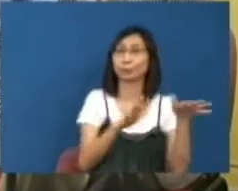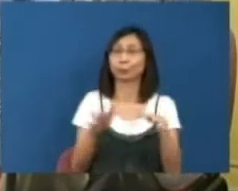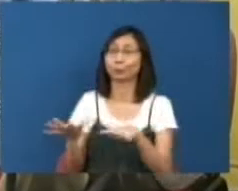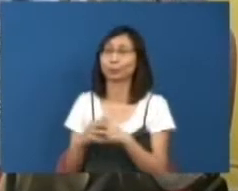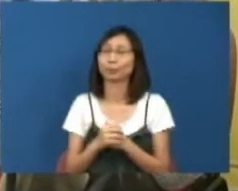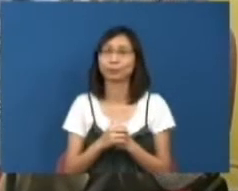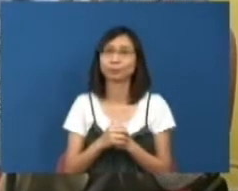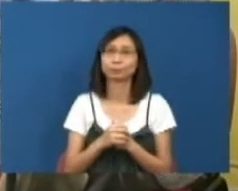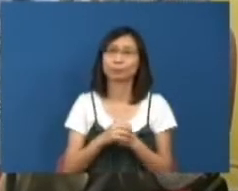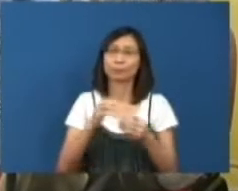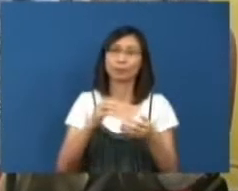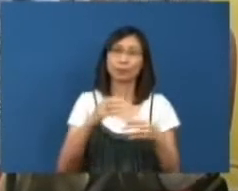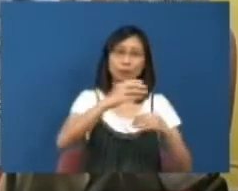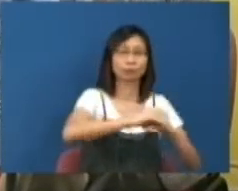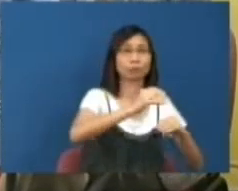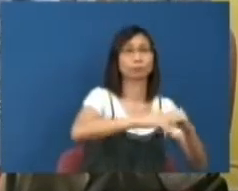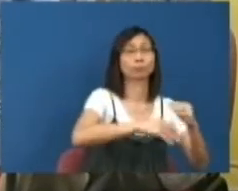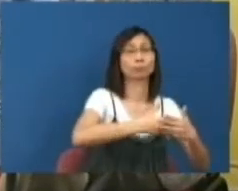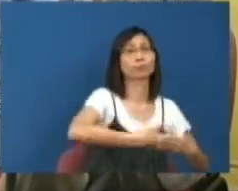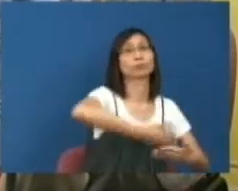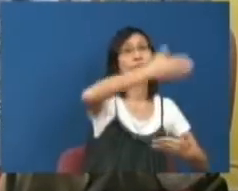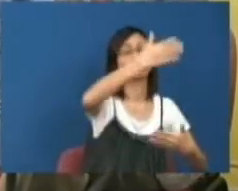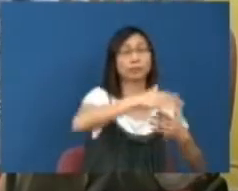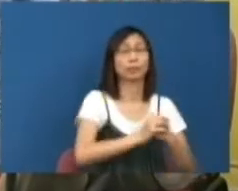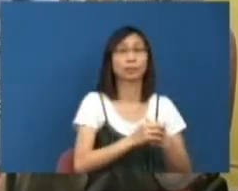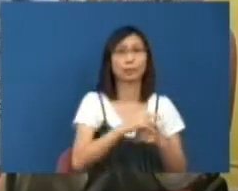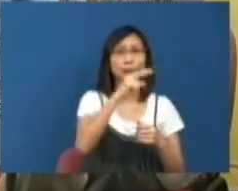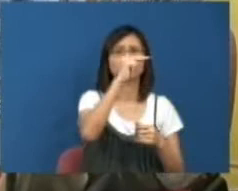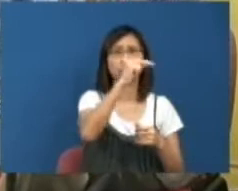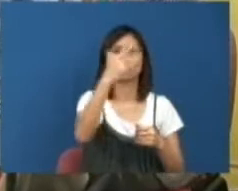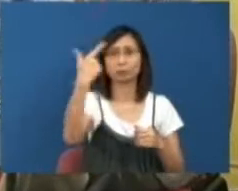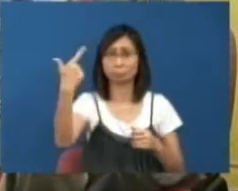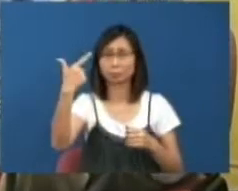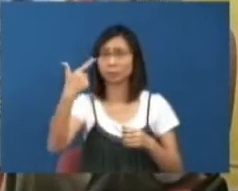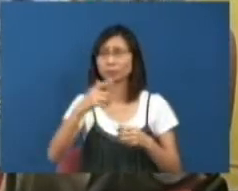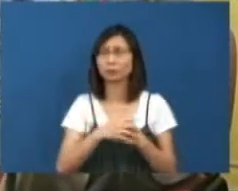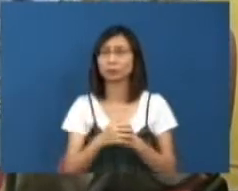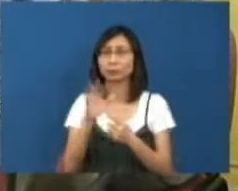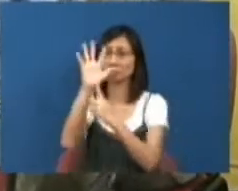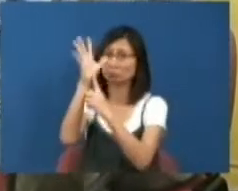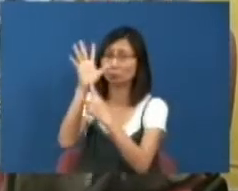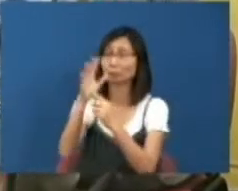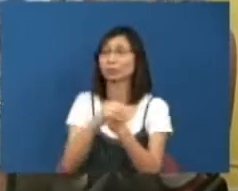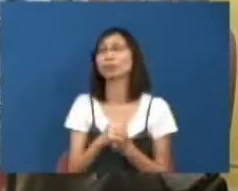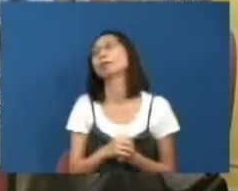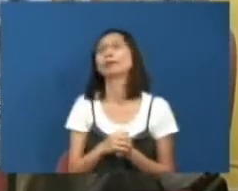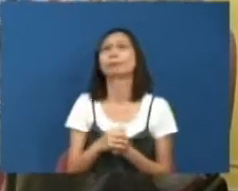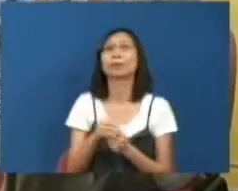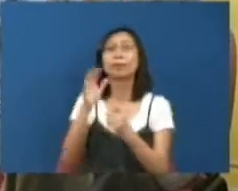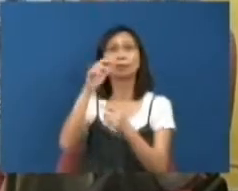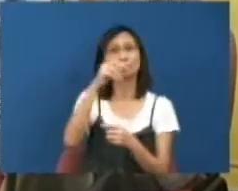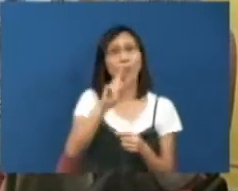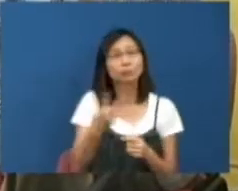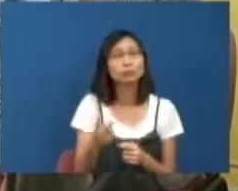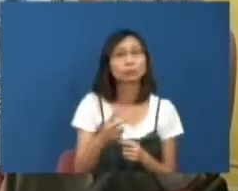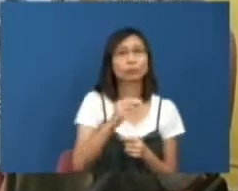起78支咧，就78億。咁就變相咧，即係呢個等我講啊，華林博士就即係呢